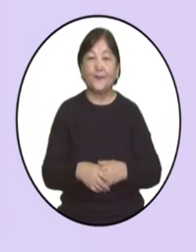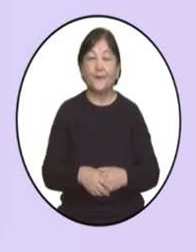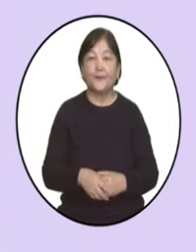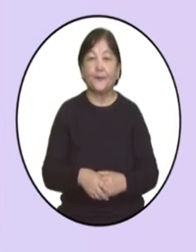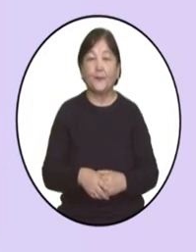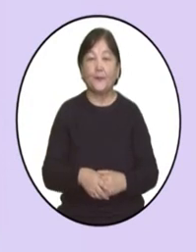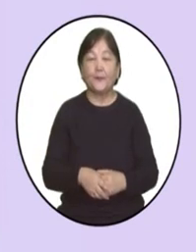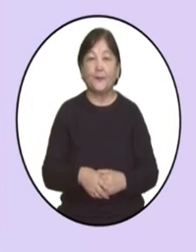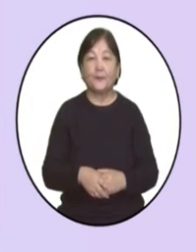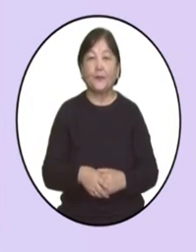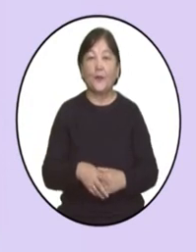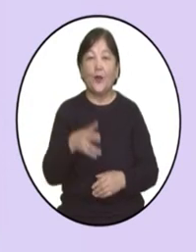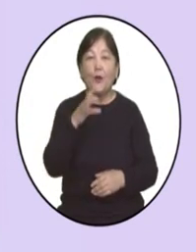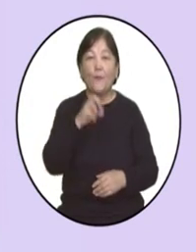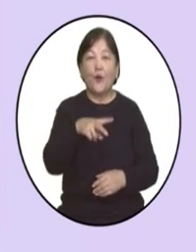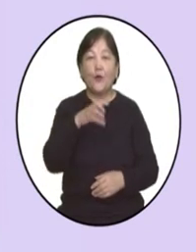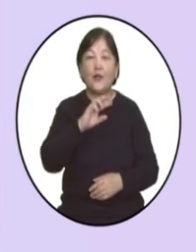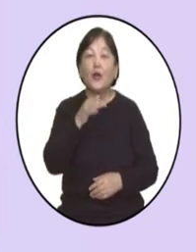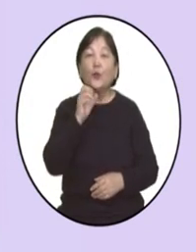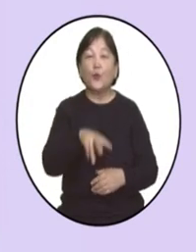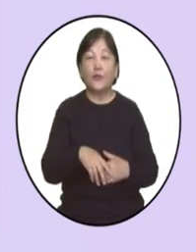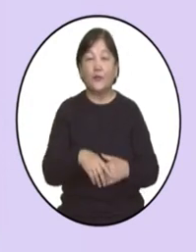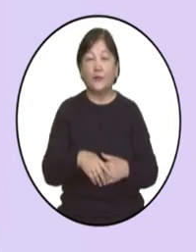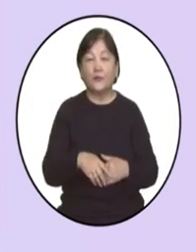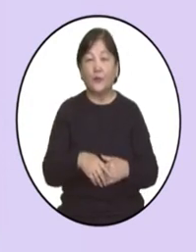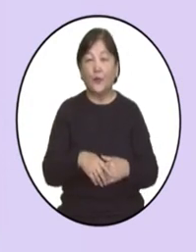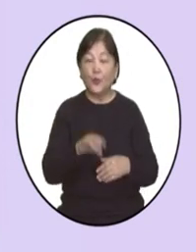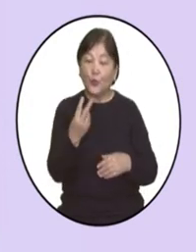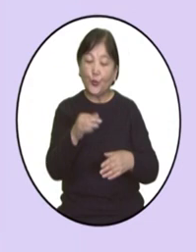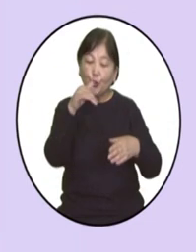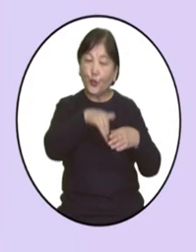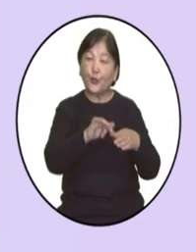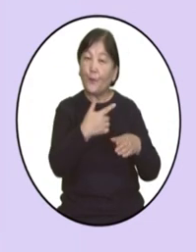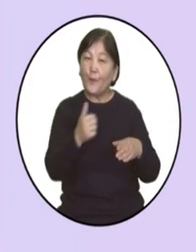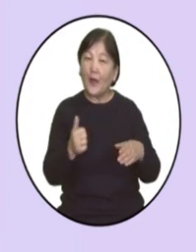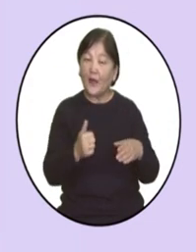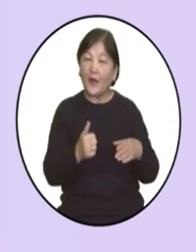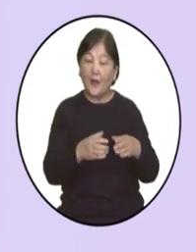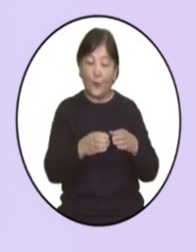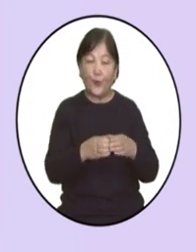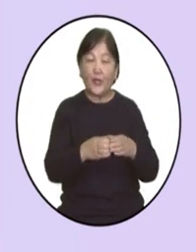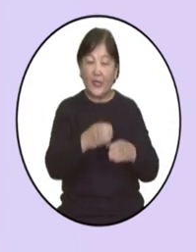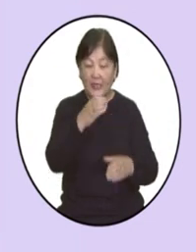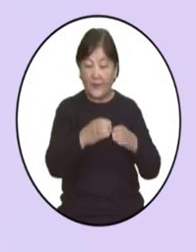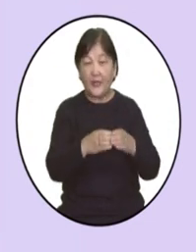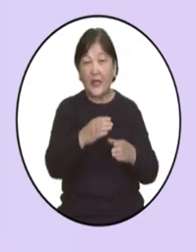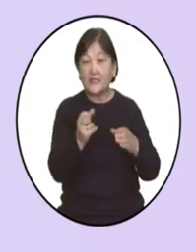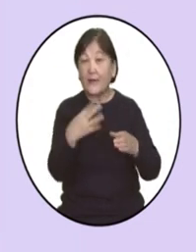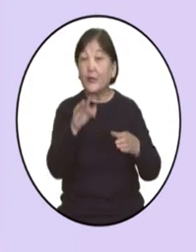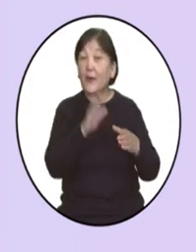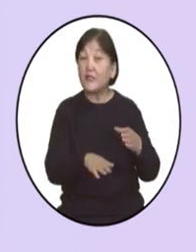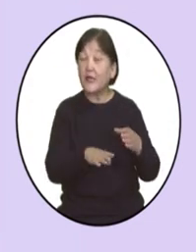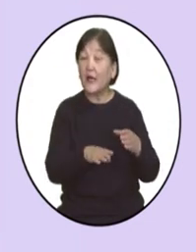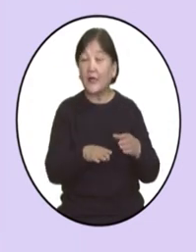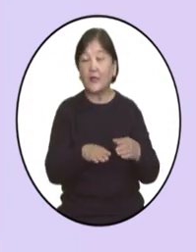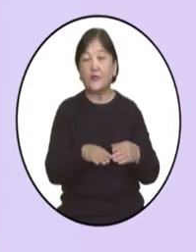За, тэгэхээр молекул нөгөө юу дотор байгаа битүү савнд байгаа молекулууд масс нэгвэл даралт